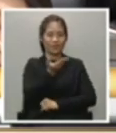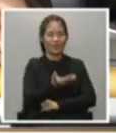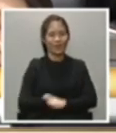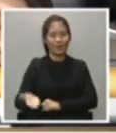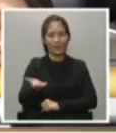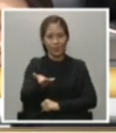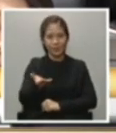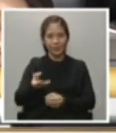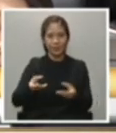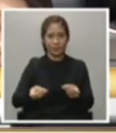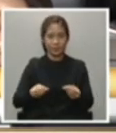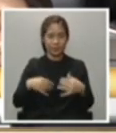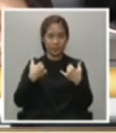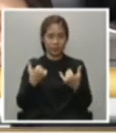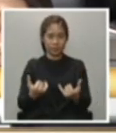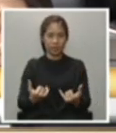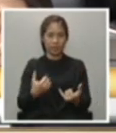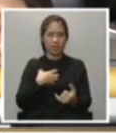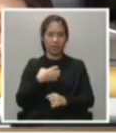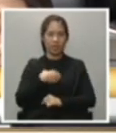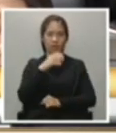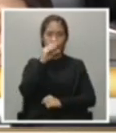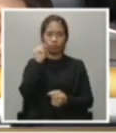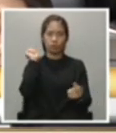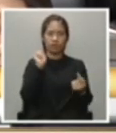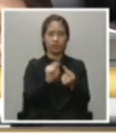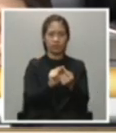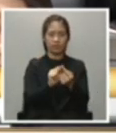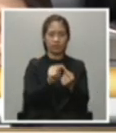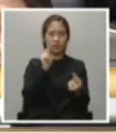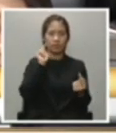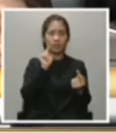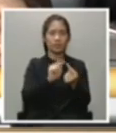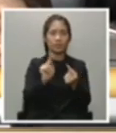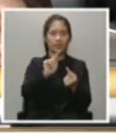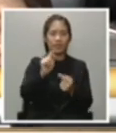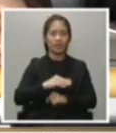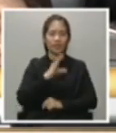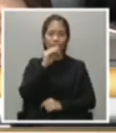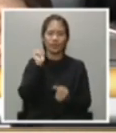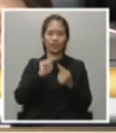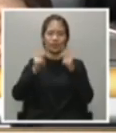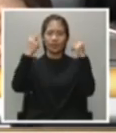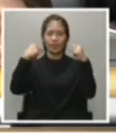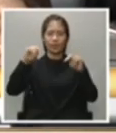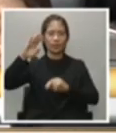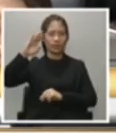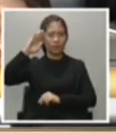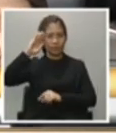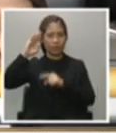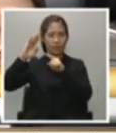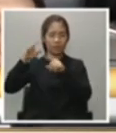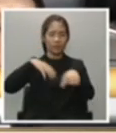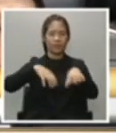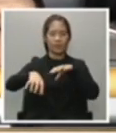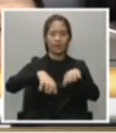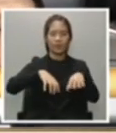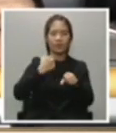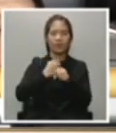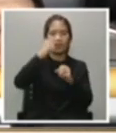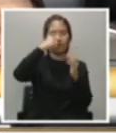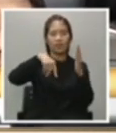นี้สนับสนุนญัตติไม่ไว้วางใจที่กล่าวว่านายกรัฐมนตรีบริหารราชการ